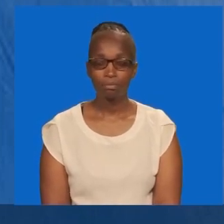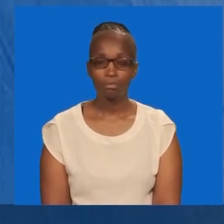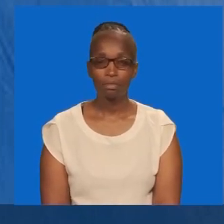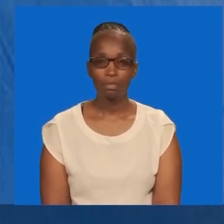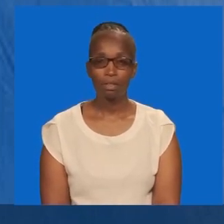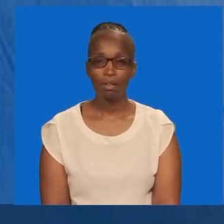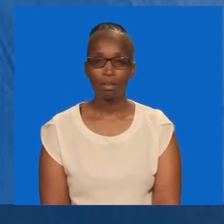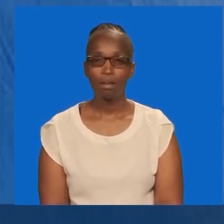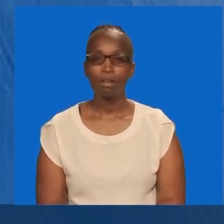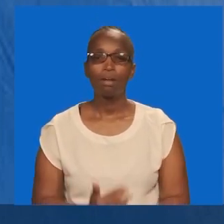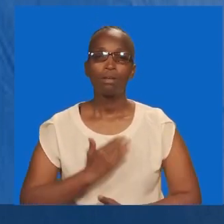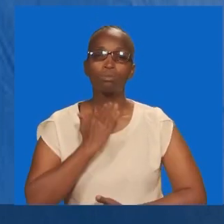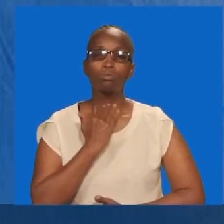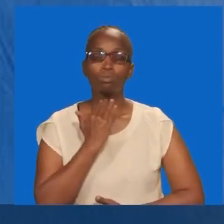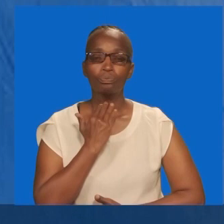mtazamaji,